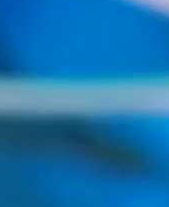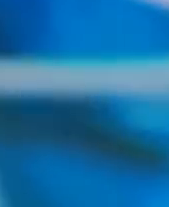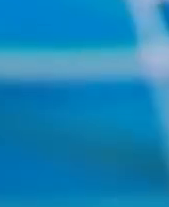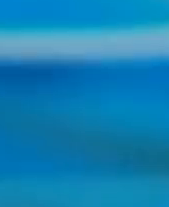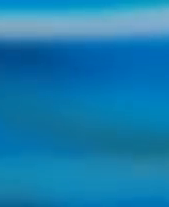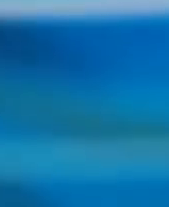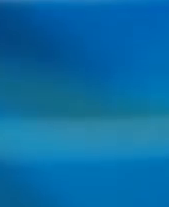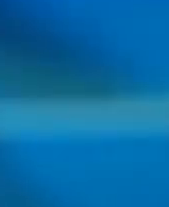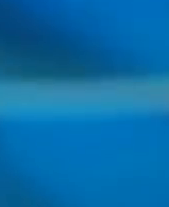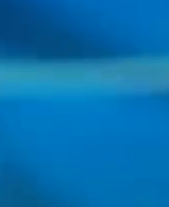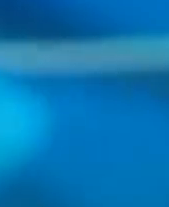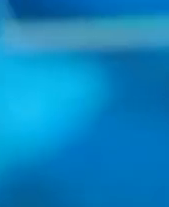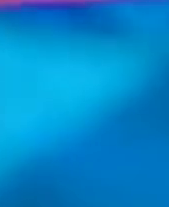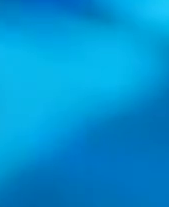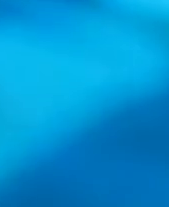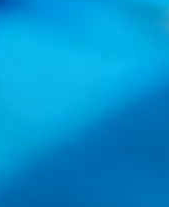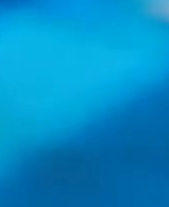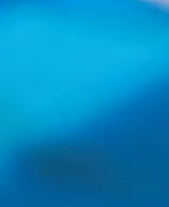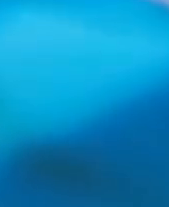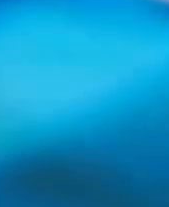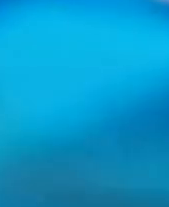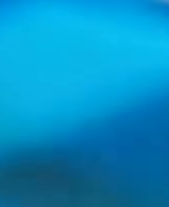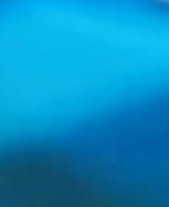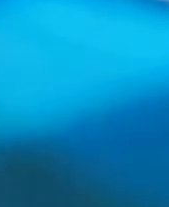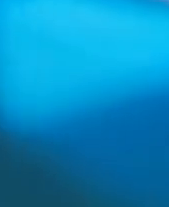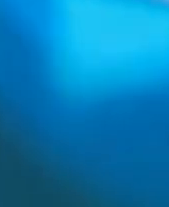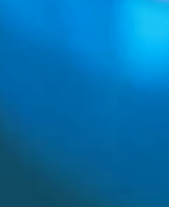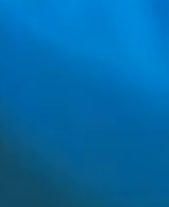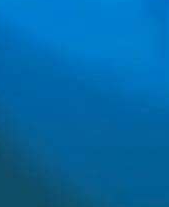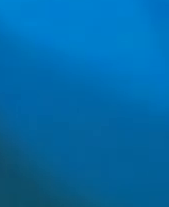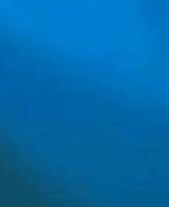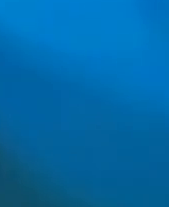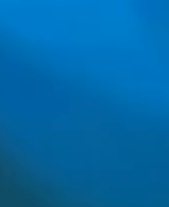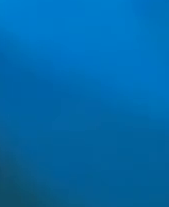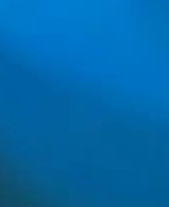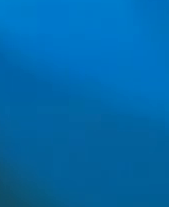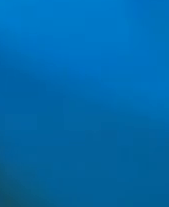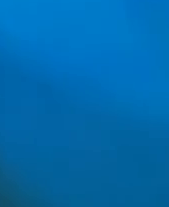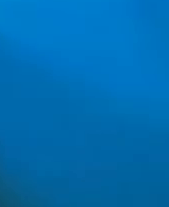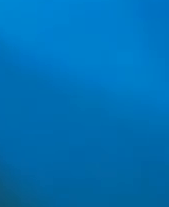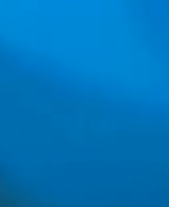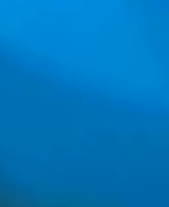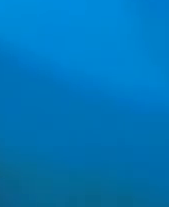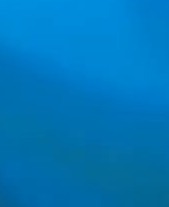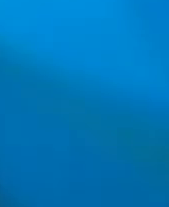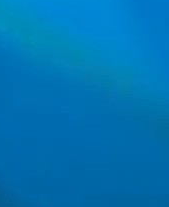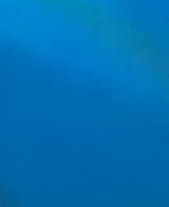лайки, оставляйте комментарии и непременно жмите на колокольчик. Информбюро. Когда нужна честная информация.